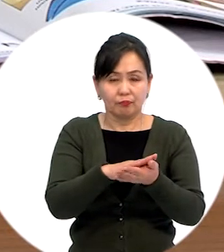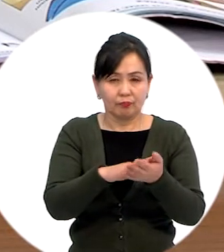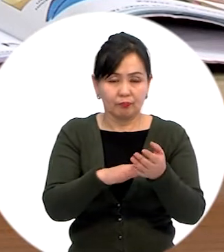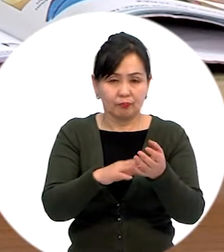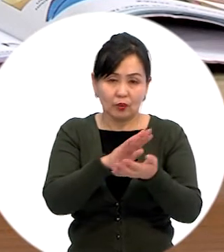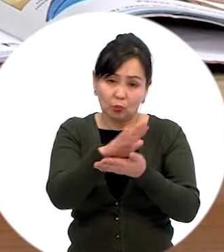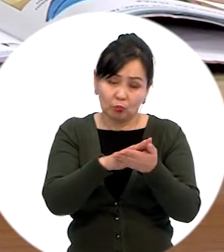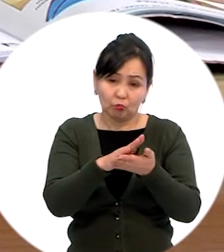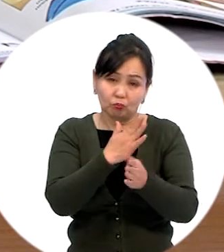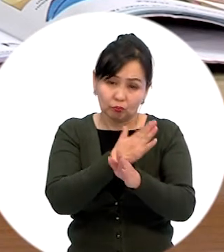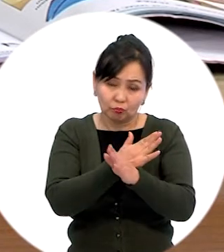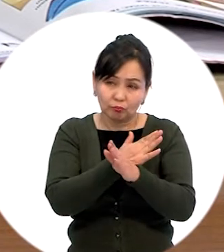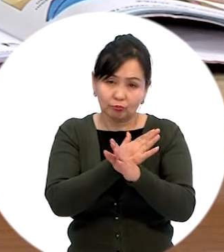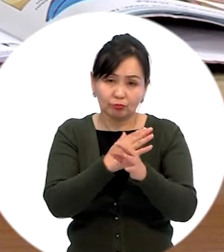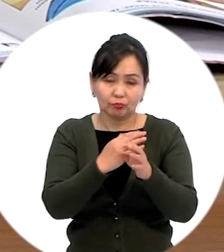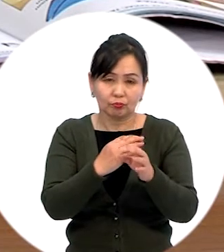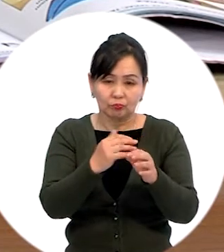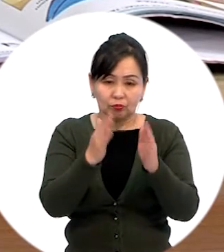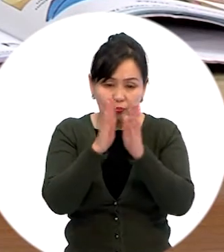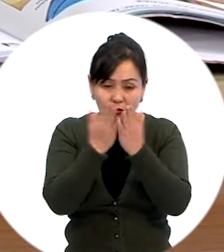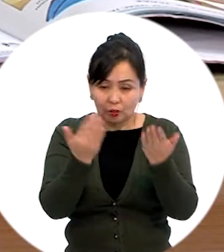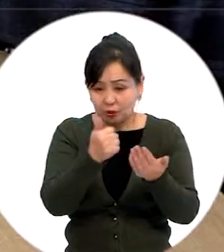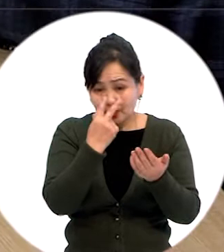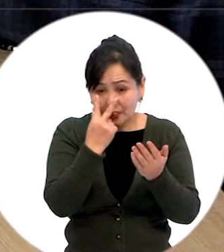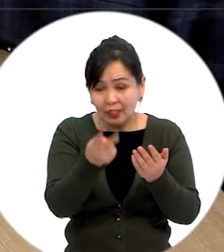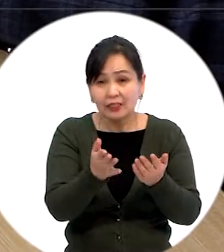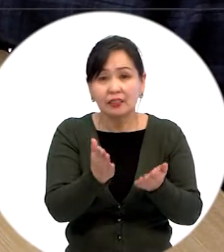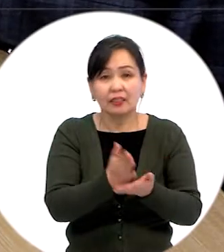За бүрэн хийлчээд та бүхэн номоо сайн хараарай хүмүүс те.